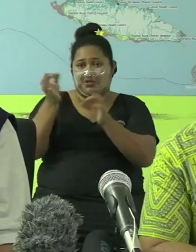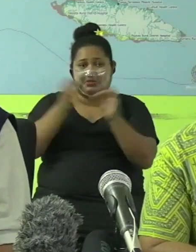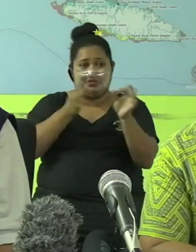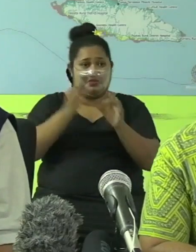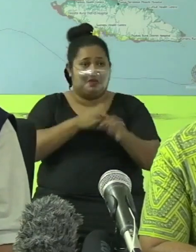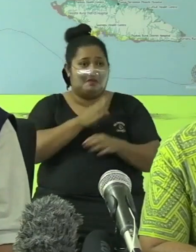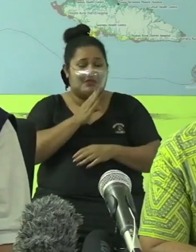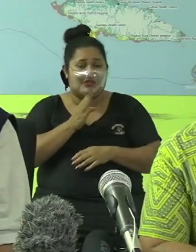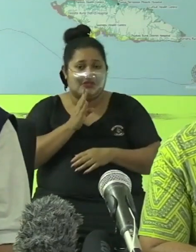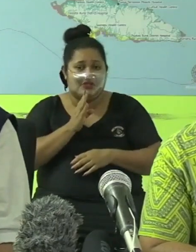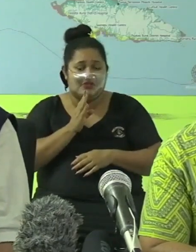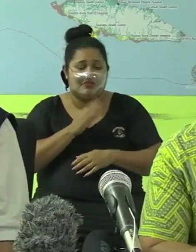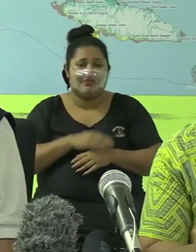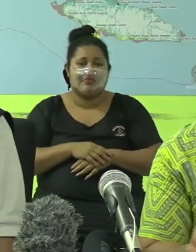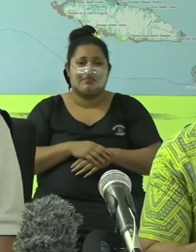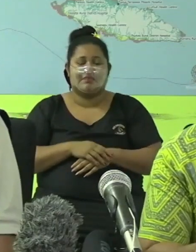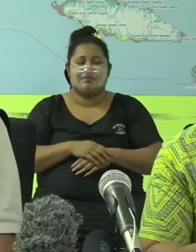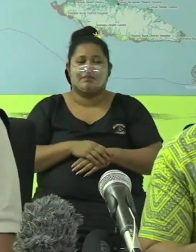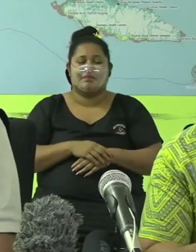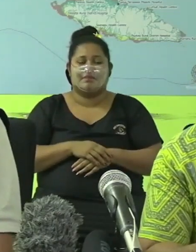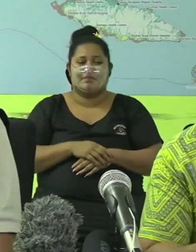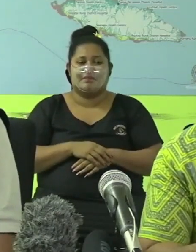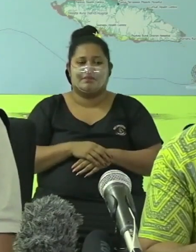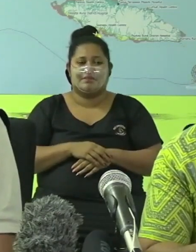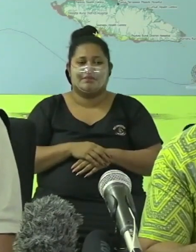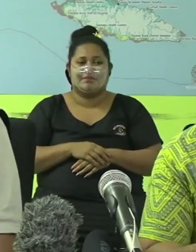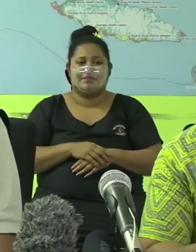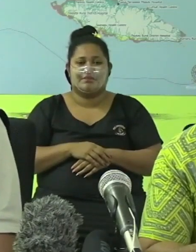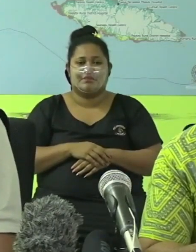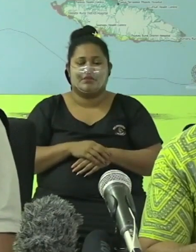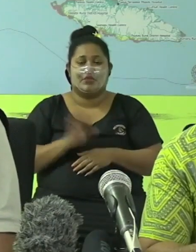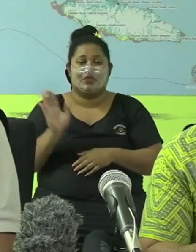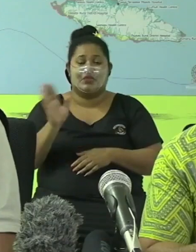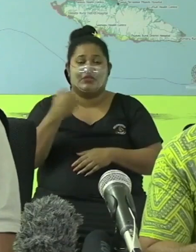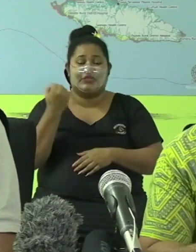ia ma tātou whaafonga mai si o tātou